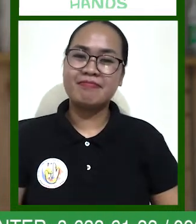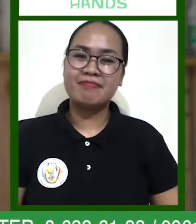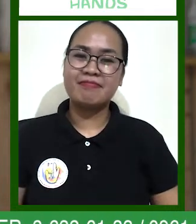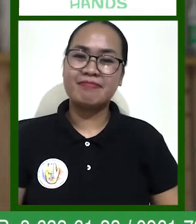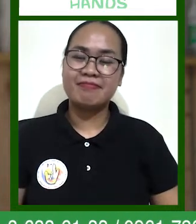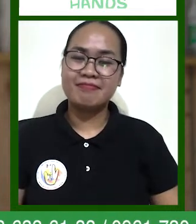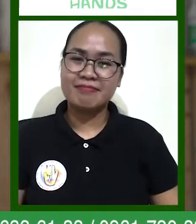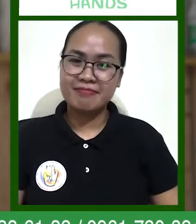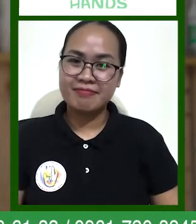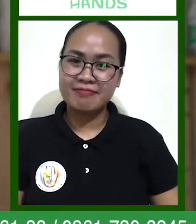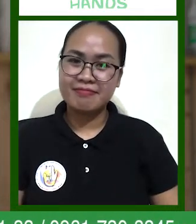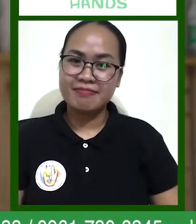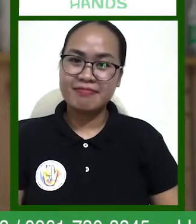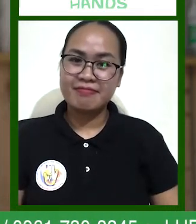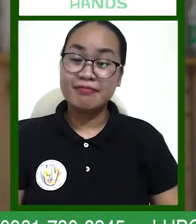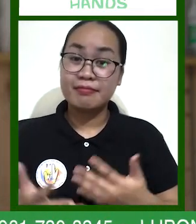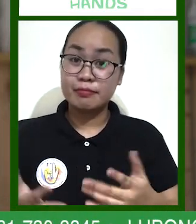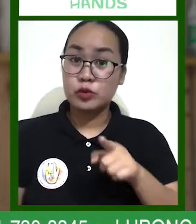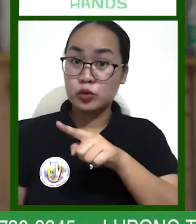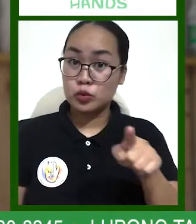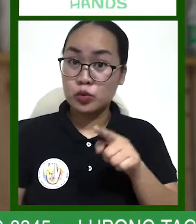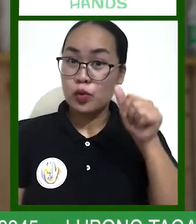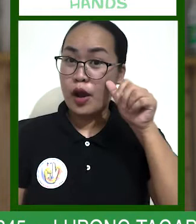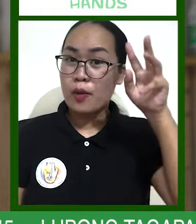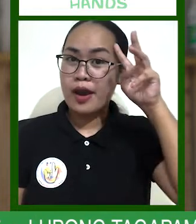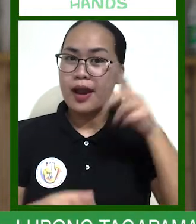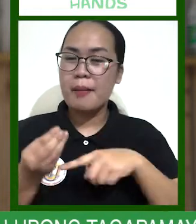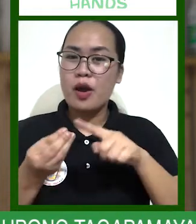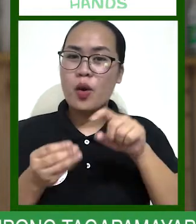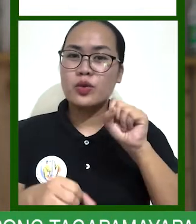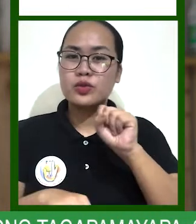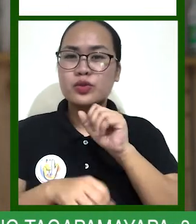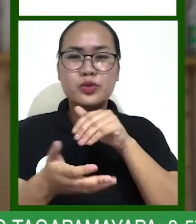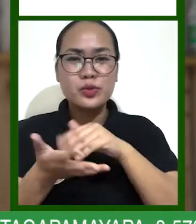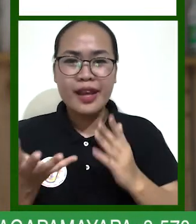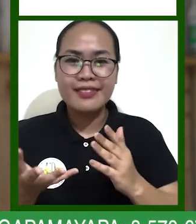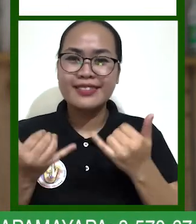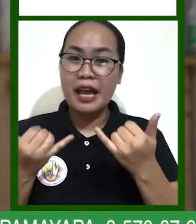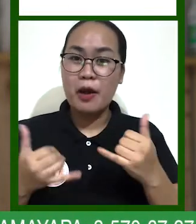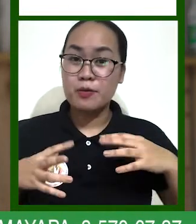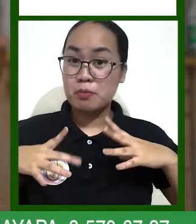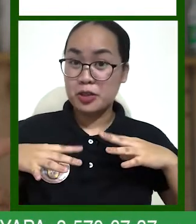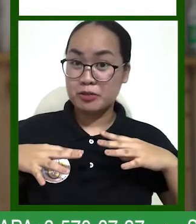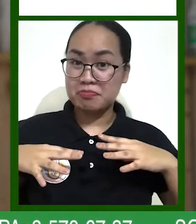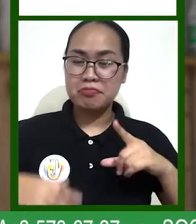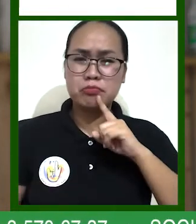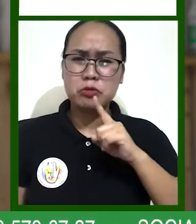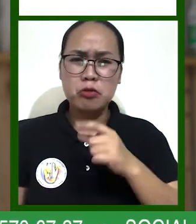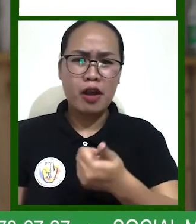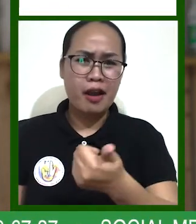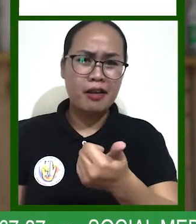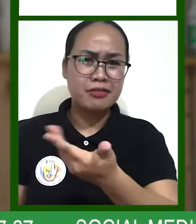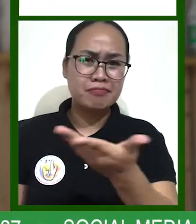And alam naman po natin, no, sa mga mag-aaral, ngayon po ay bakasyon, no? Karamihan ng mga mag-aaral, mga